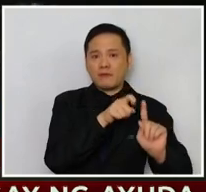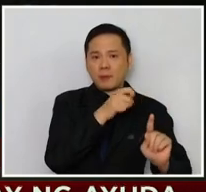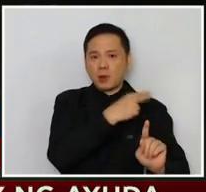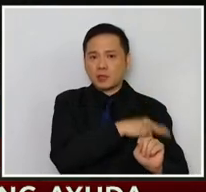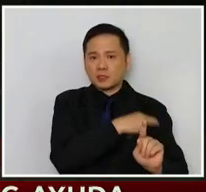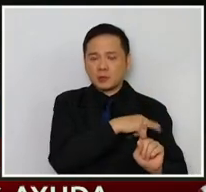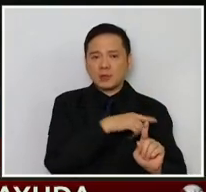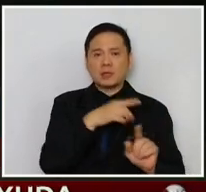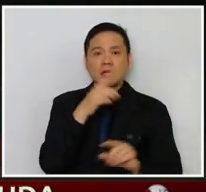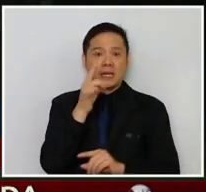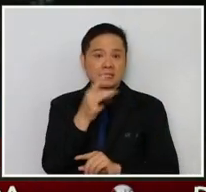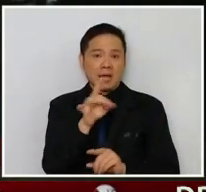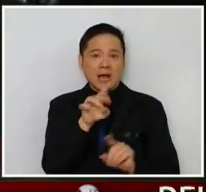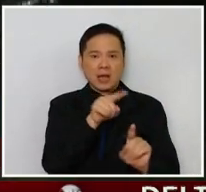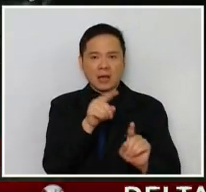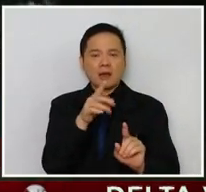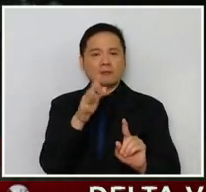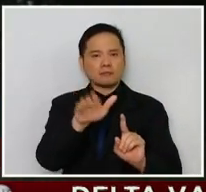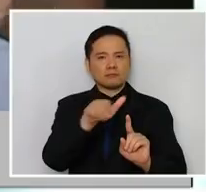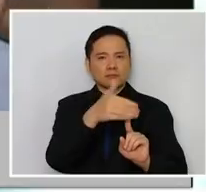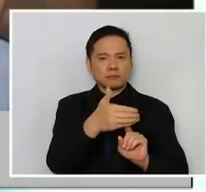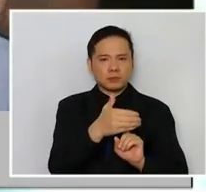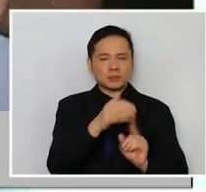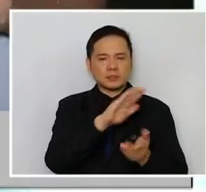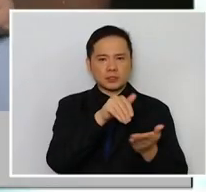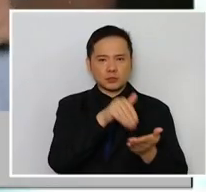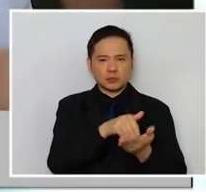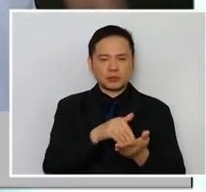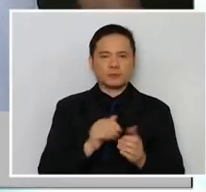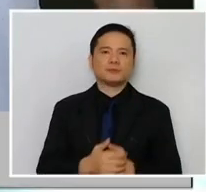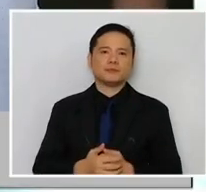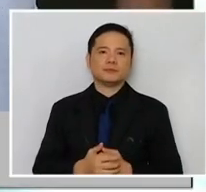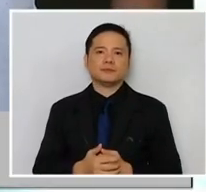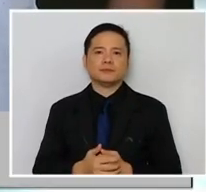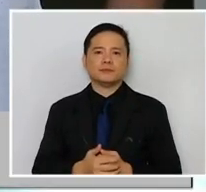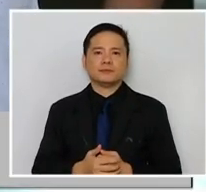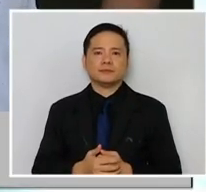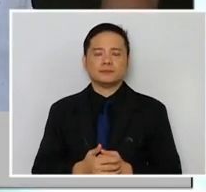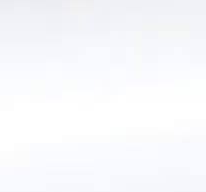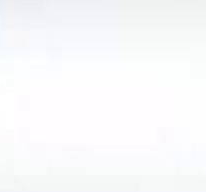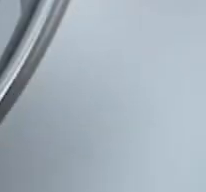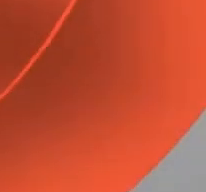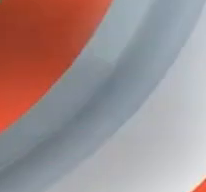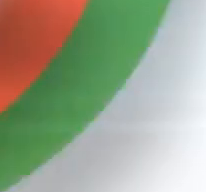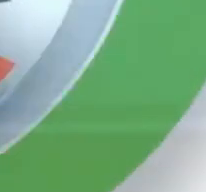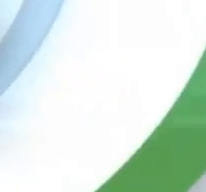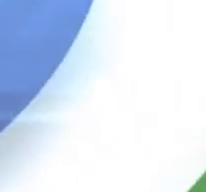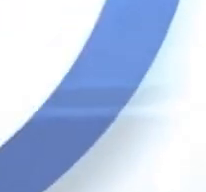quarantine facility. Henry. Maraming salamat, Dennis Datu.